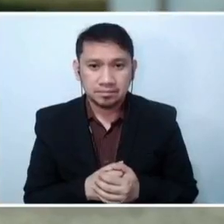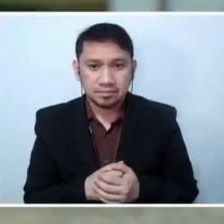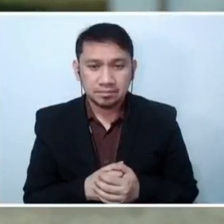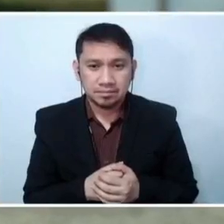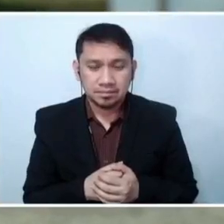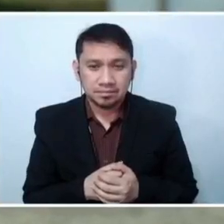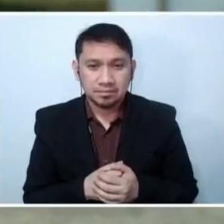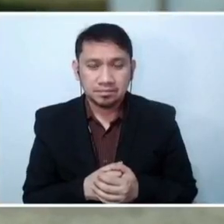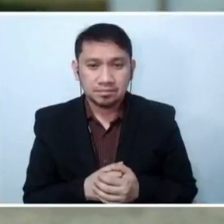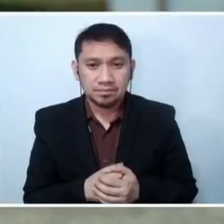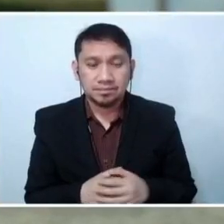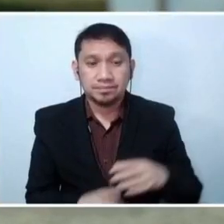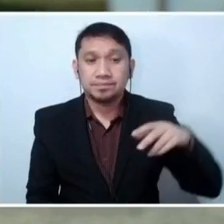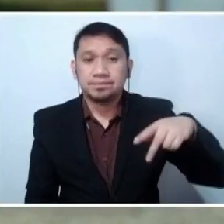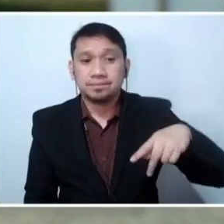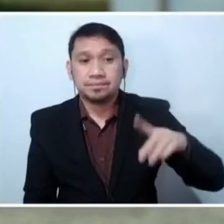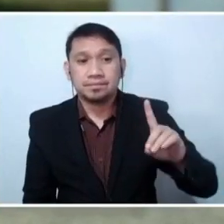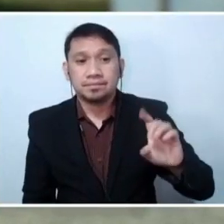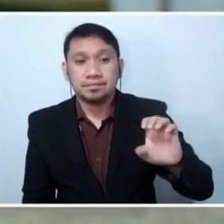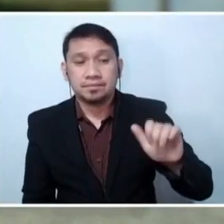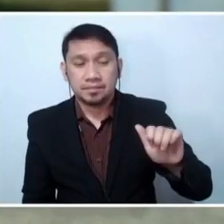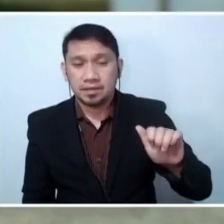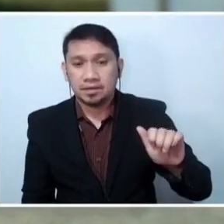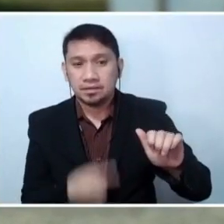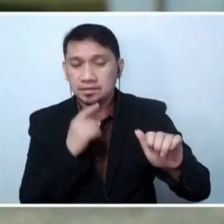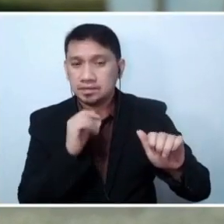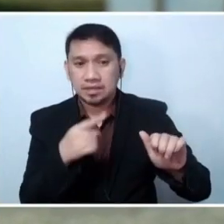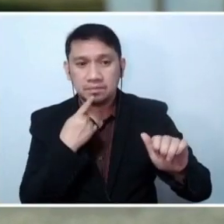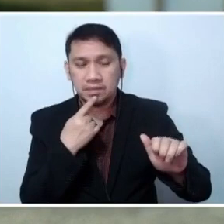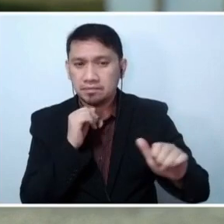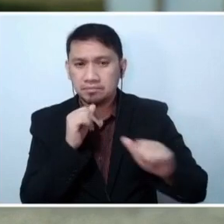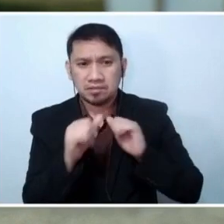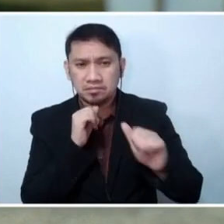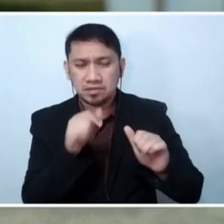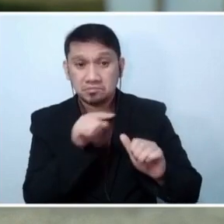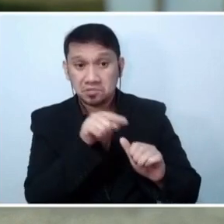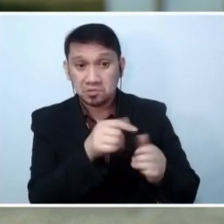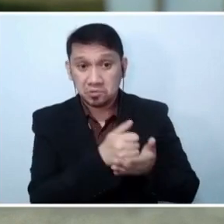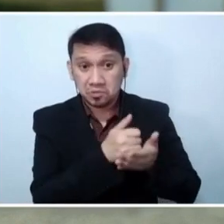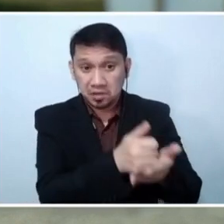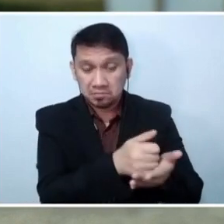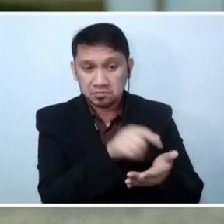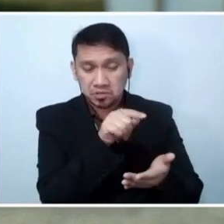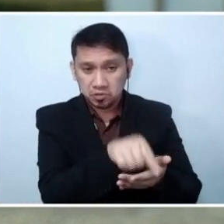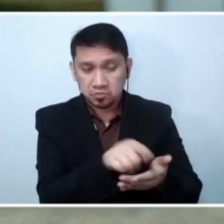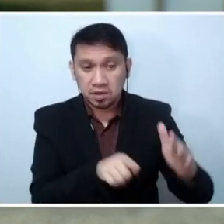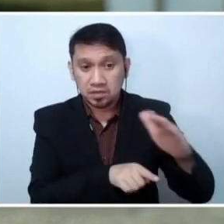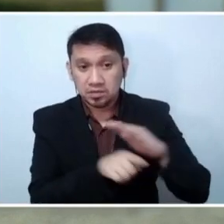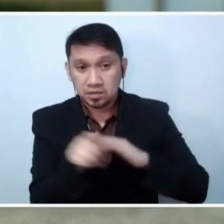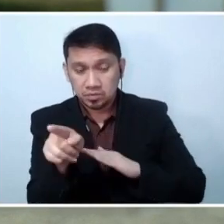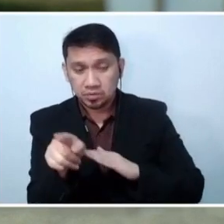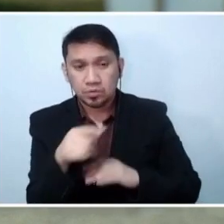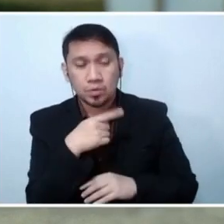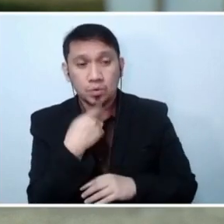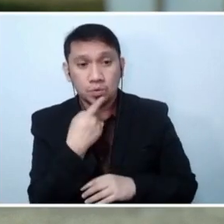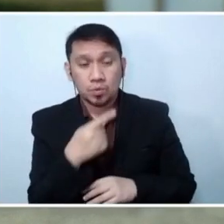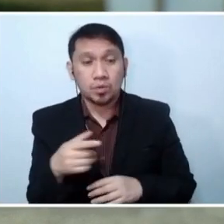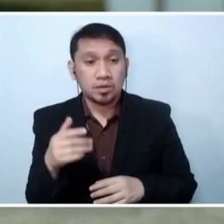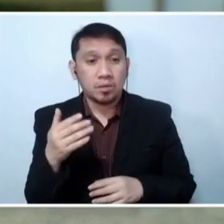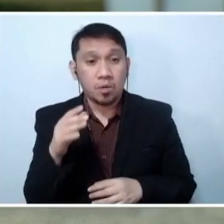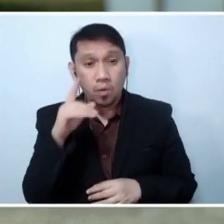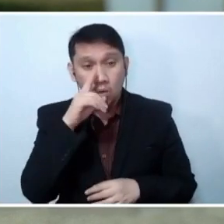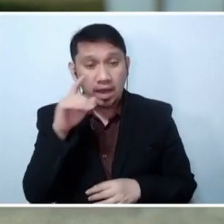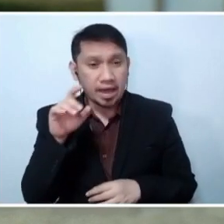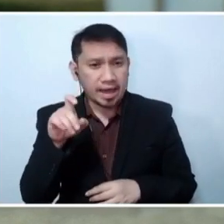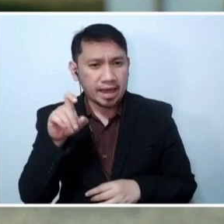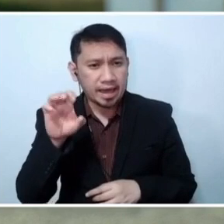Itinanggi ng PDEA ang alegasyon na tinulungan nilang makatakas sa isang drug raid sa Davao de Oro noong Sabado ang dating tauhan ni Mayor Sara